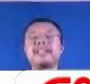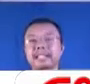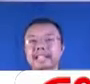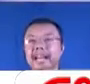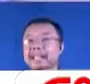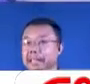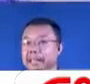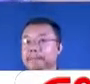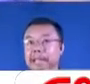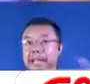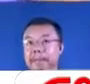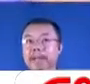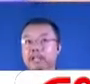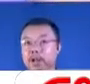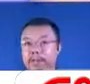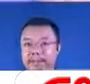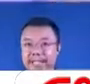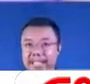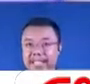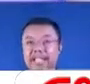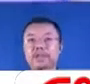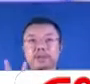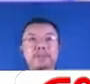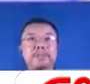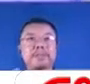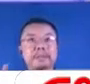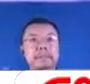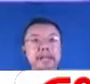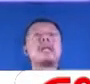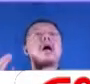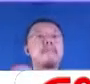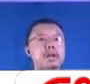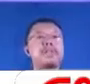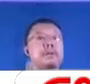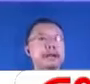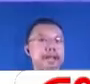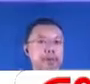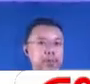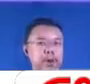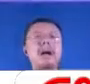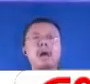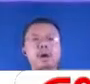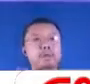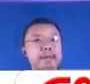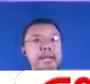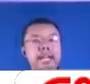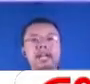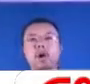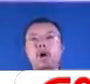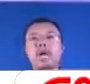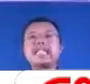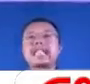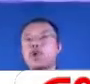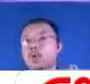bisa menyajikan debat yang berkualitas dengan mampu menyampaikan pertanyaan secara tepat, mengatur alur debat, serta menjaga